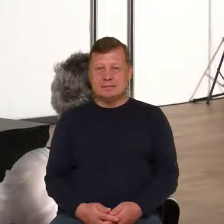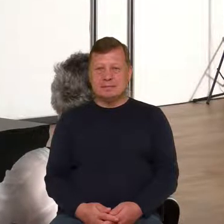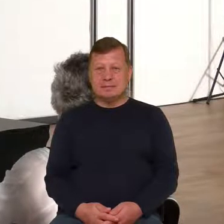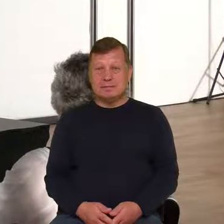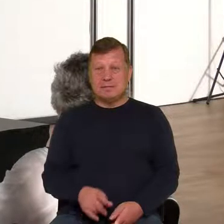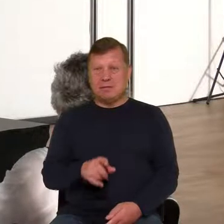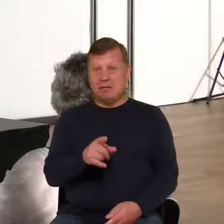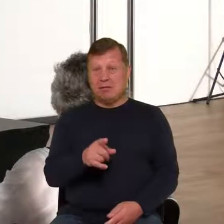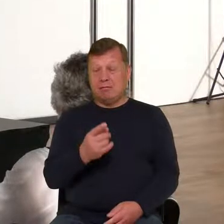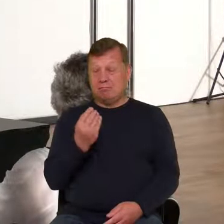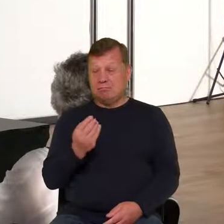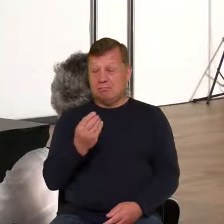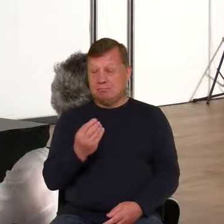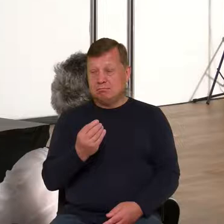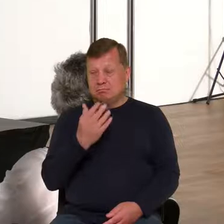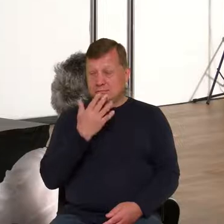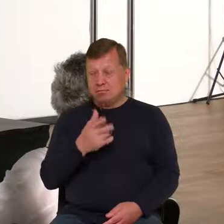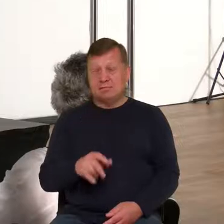Dziękuję, świetne pytanie.